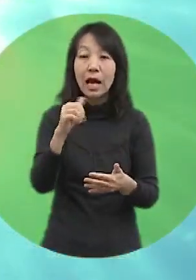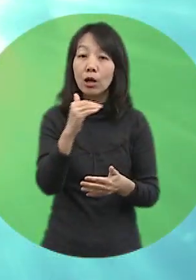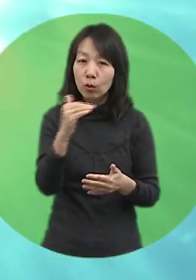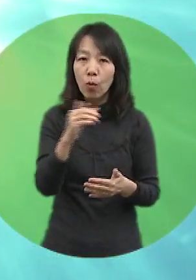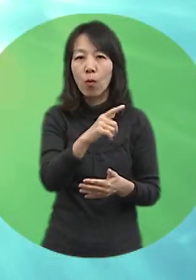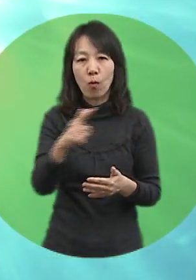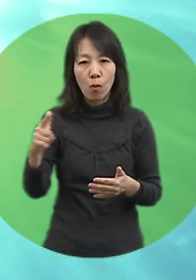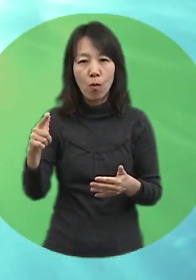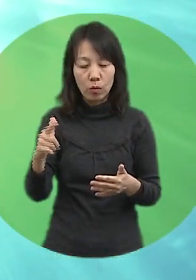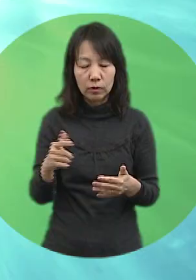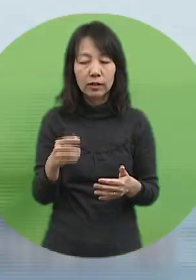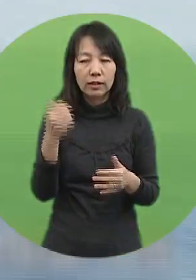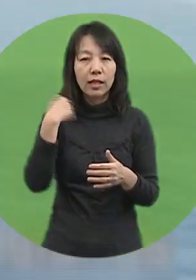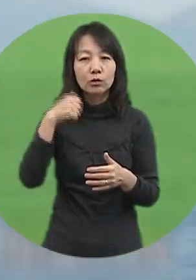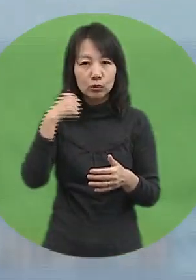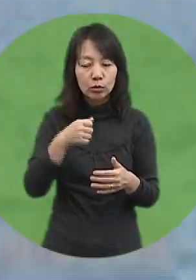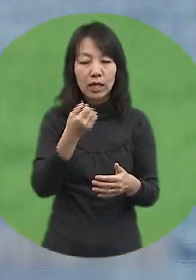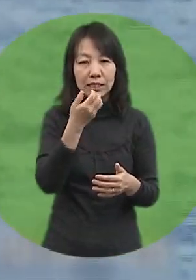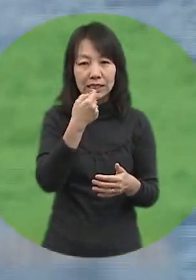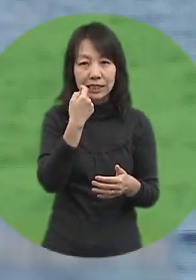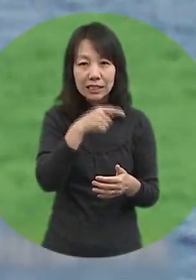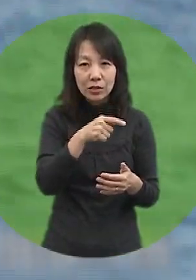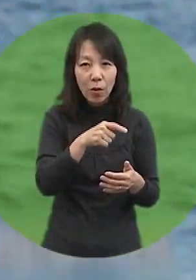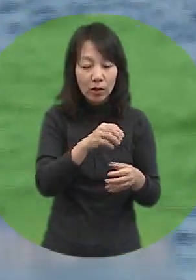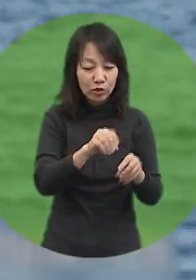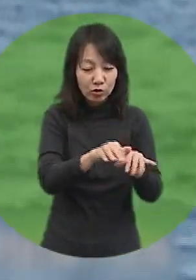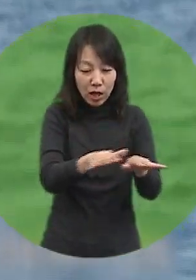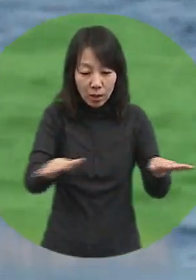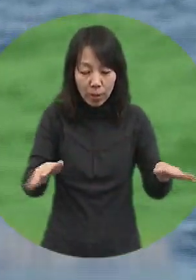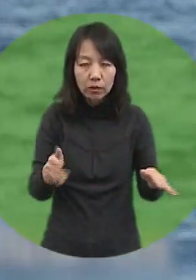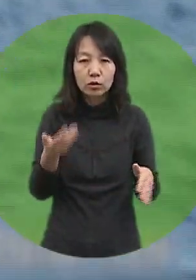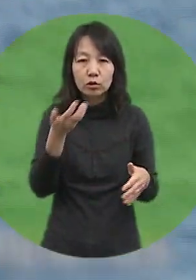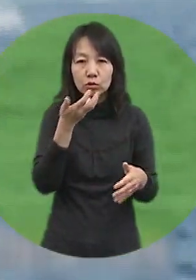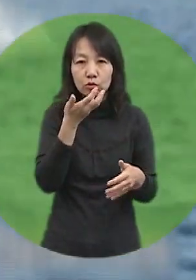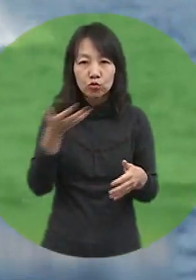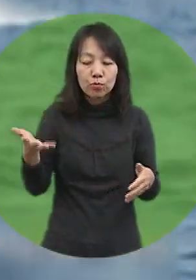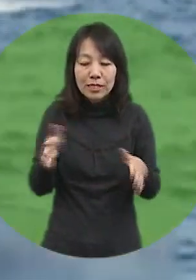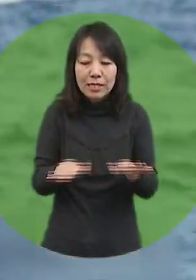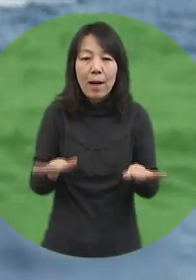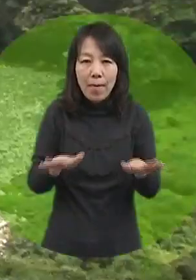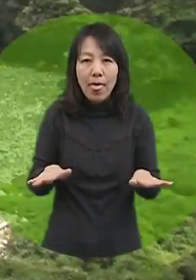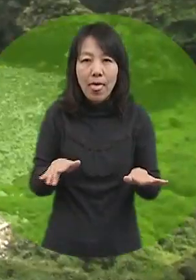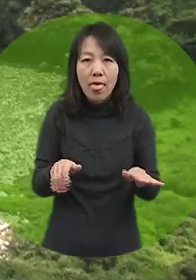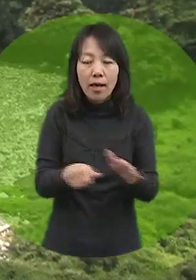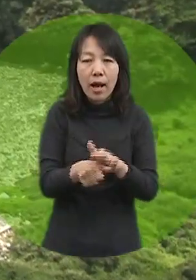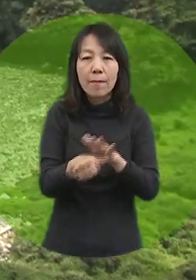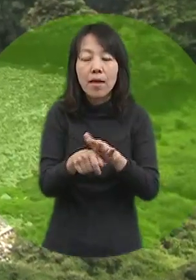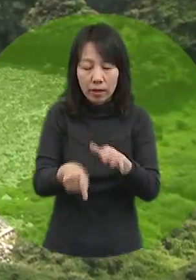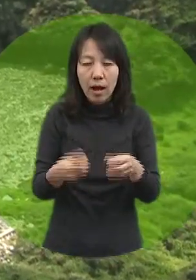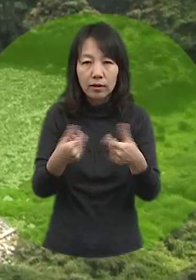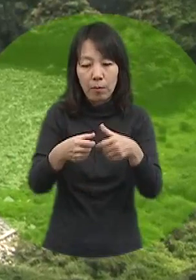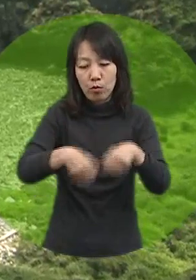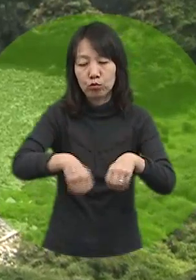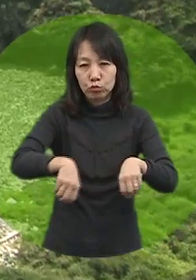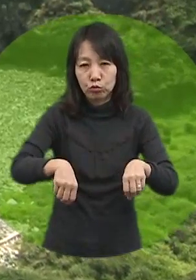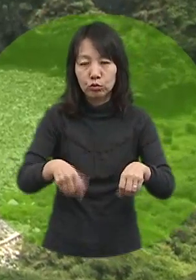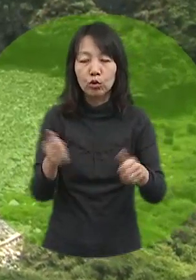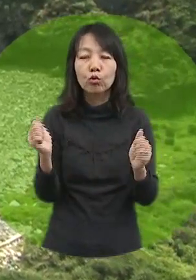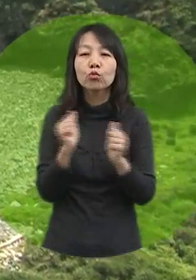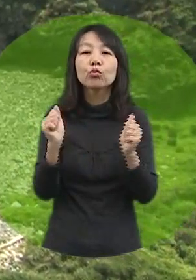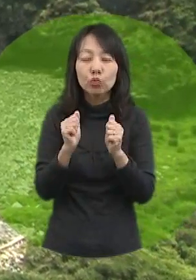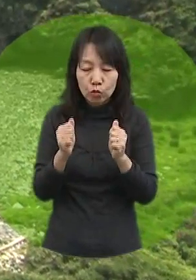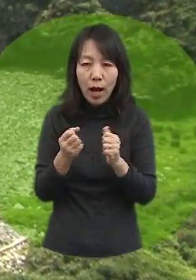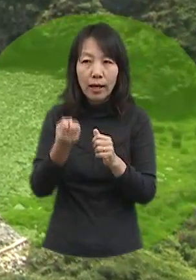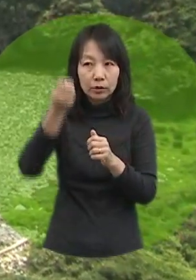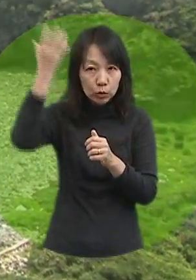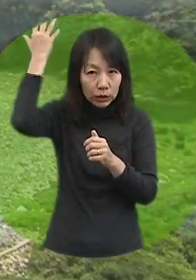ウミガメが産卵し、冬にはザトウクジラが繁殖のために訪れます。そして海と陸が一体